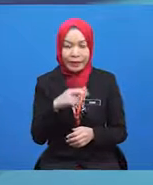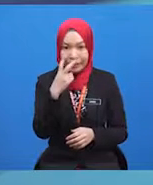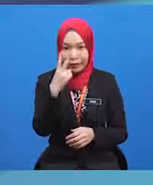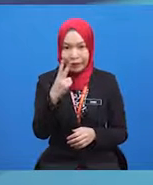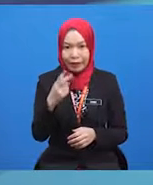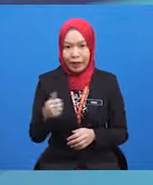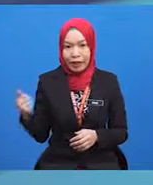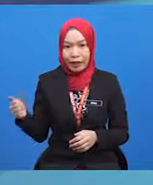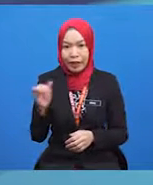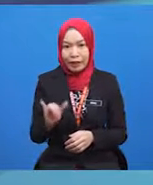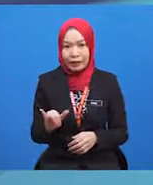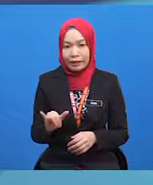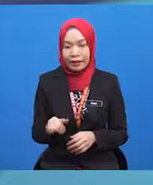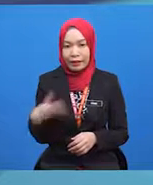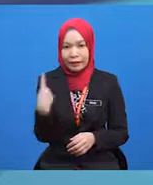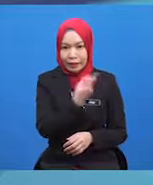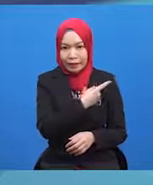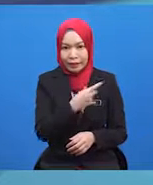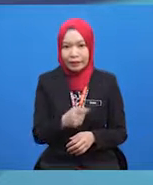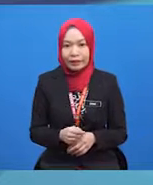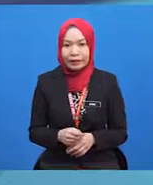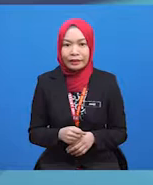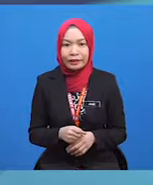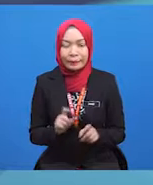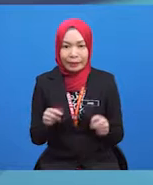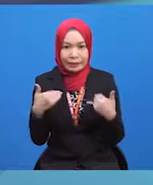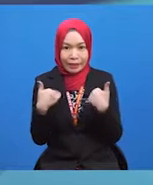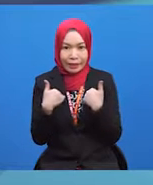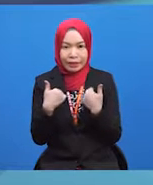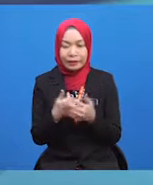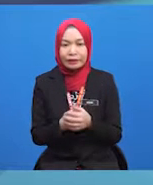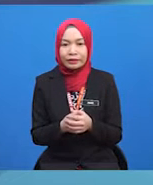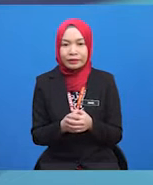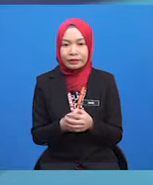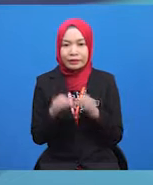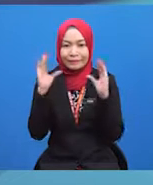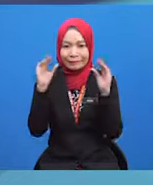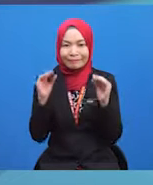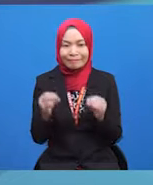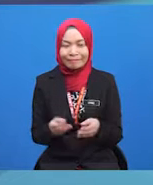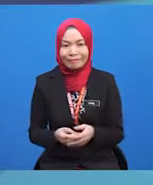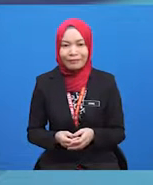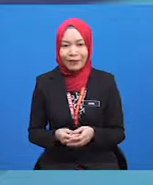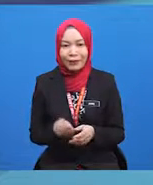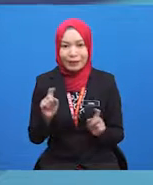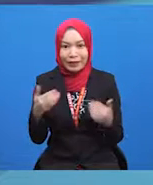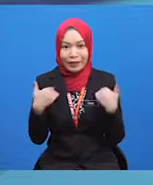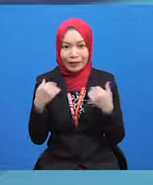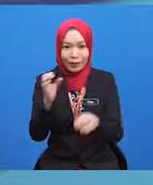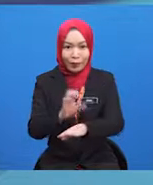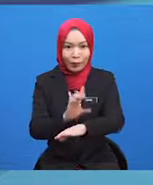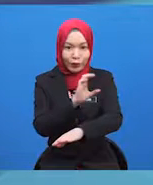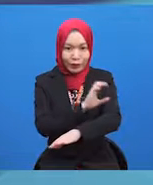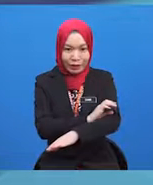yang diperlukan. Cikgu perlukan sebuah komputer atau komputer riba.